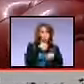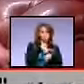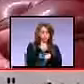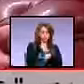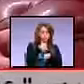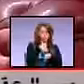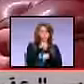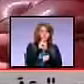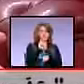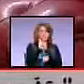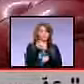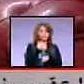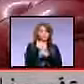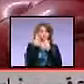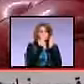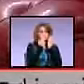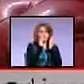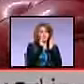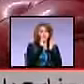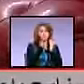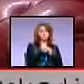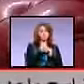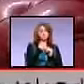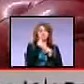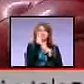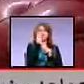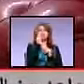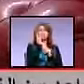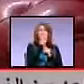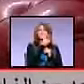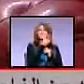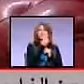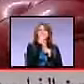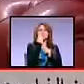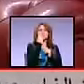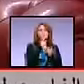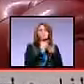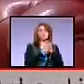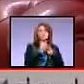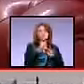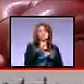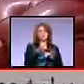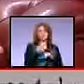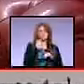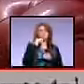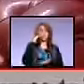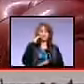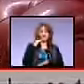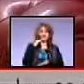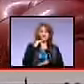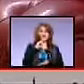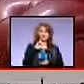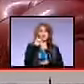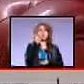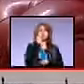والطفل ممكن يقعد يعني، انا ما فهمتش ده غير لما صورت مع طفله في فيلم حراميه في كي جي 2، الطفل بيقعد 15 ساعه